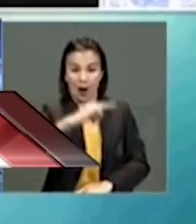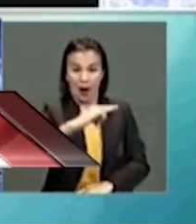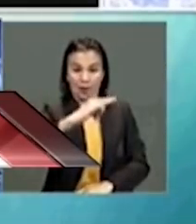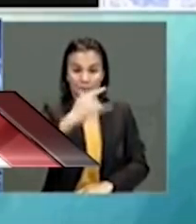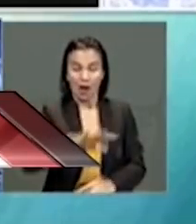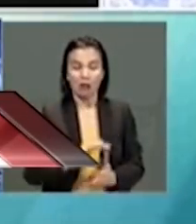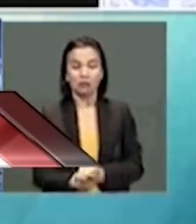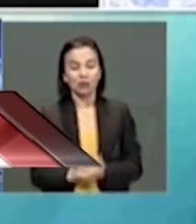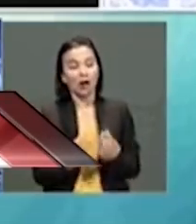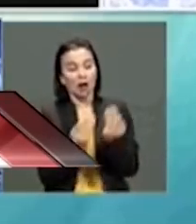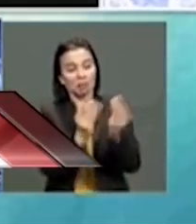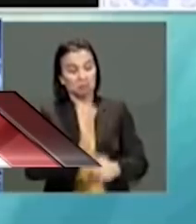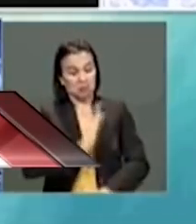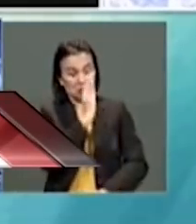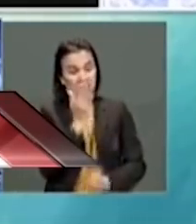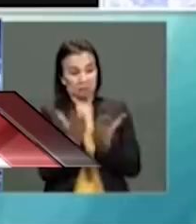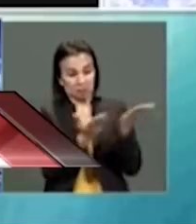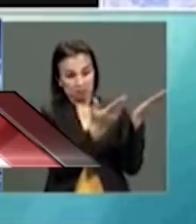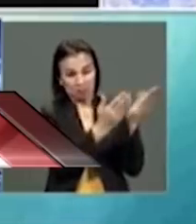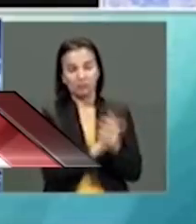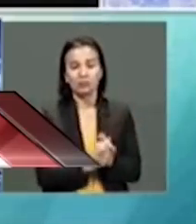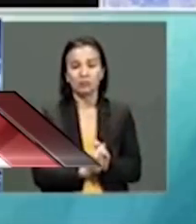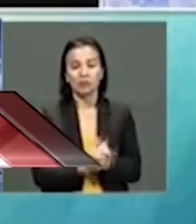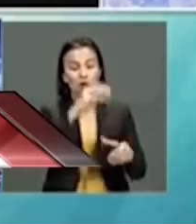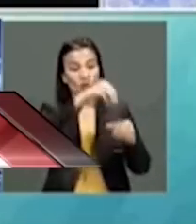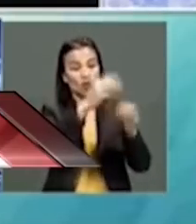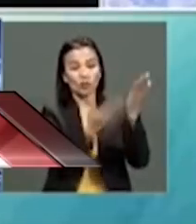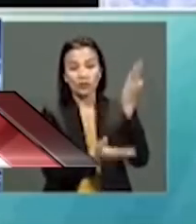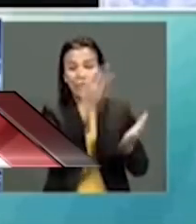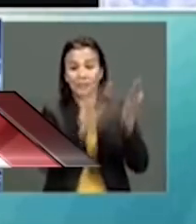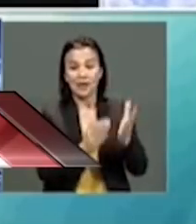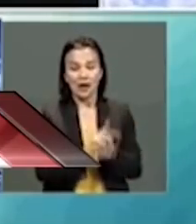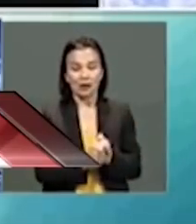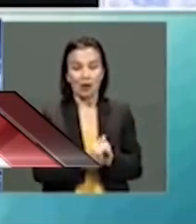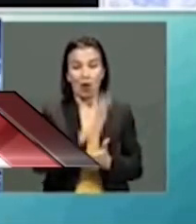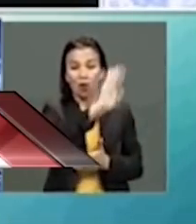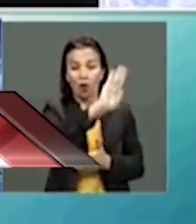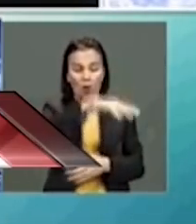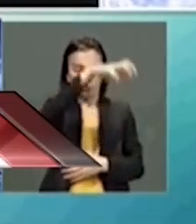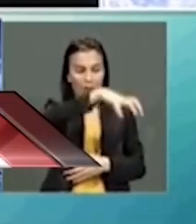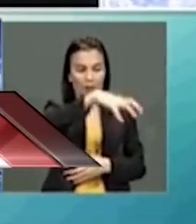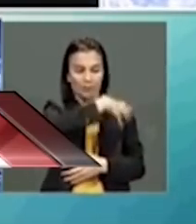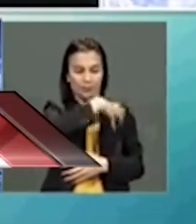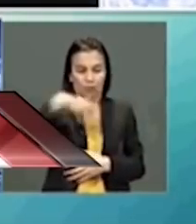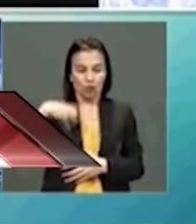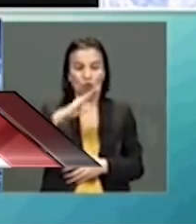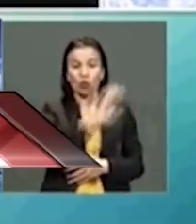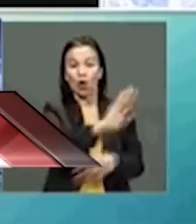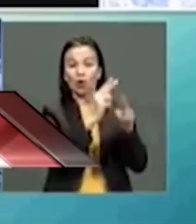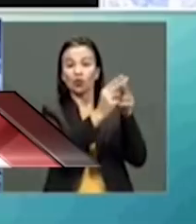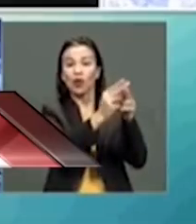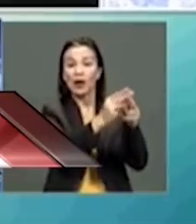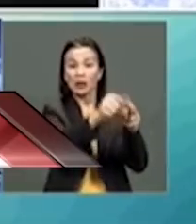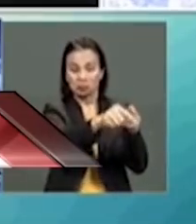มิเนียมใจกลางกรุงเทพเป็นสถานที่สาธารณะ ไม่ใช่บ้านพักส่วนตัวที่มีรั้วรอบบริเวณ ถามจริงๆเถ